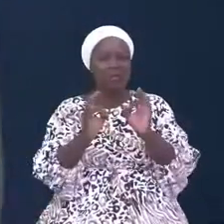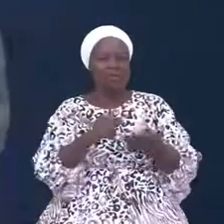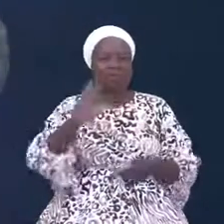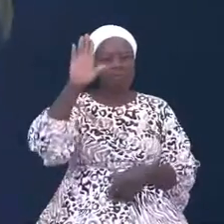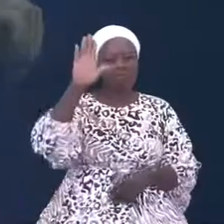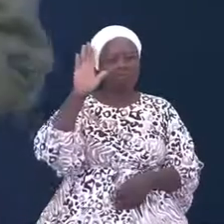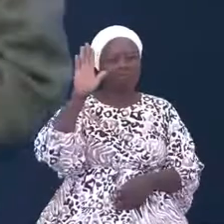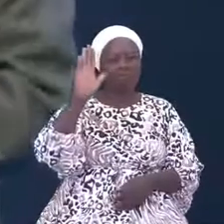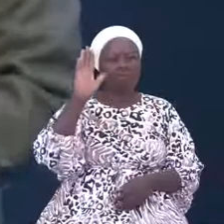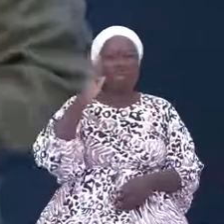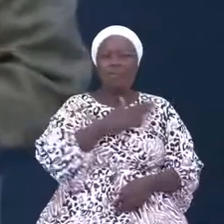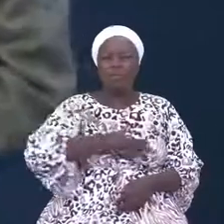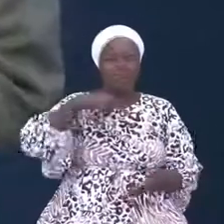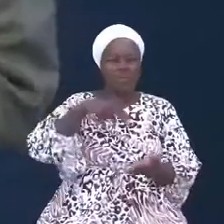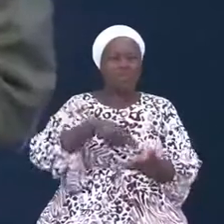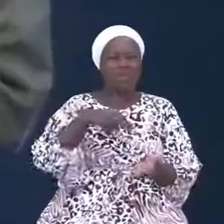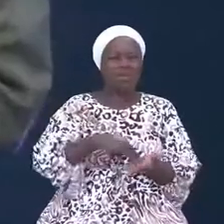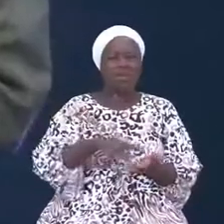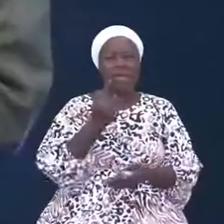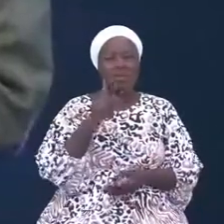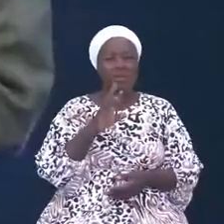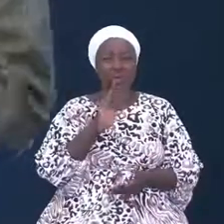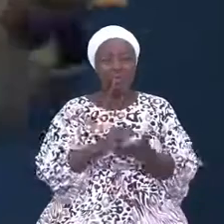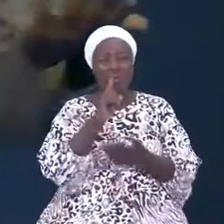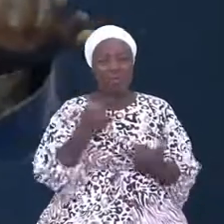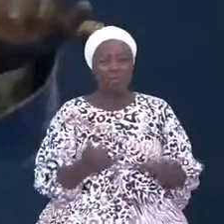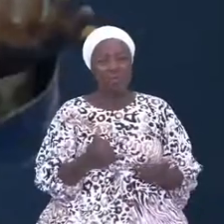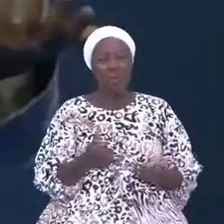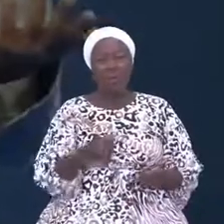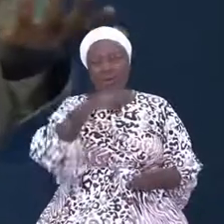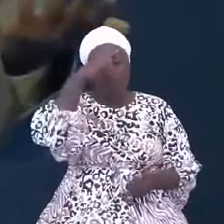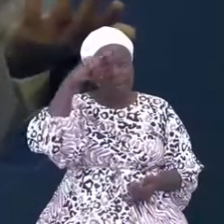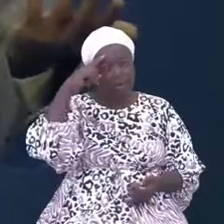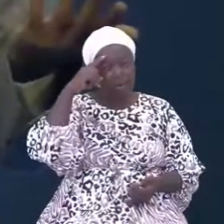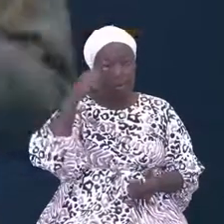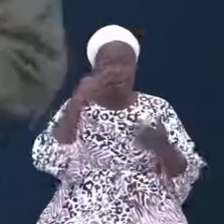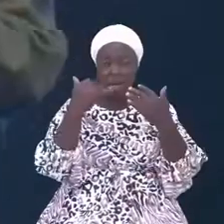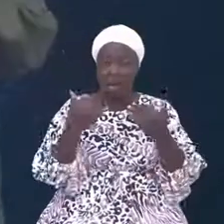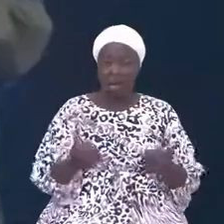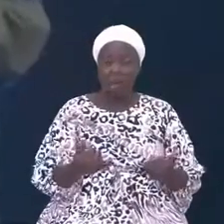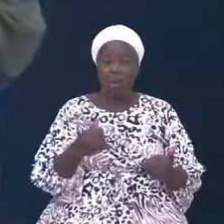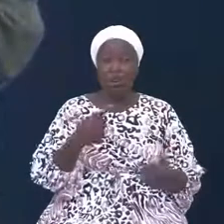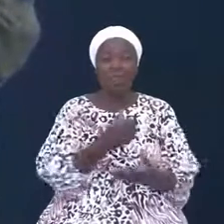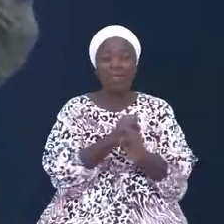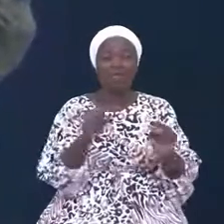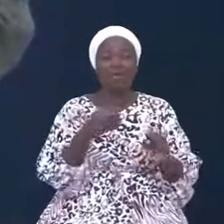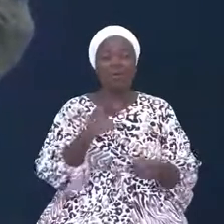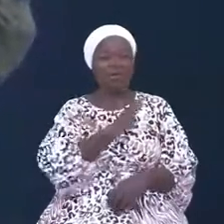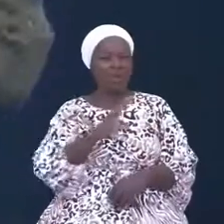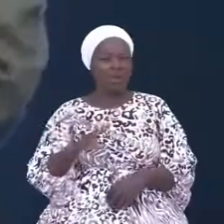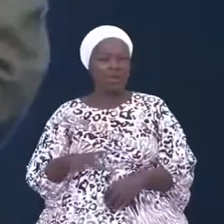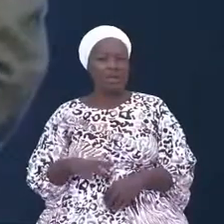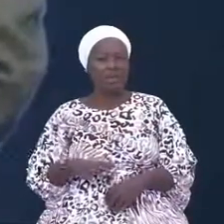Et c'est le moment. Si tu lèves ta main, alors mets-toi sur tes pieds, n'importe où tu es.